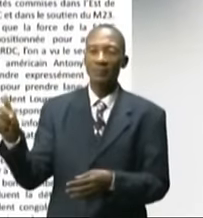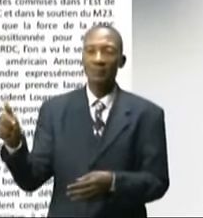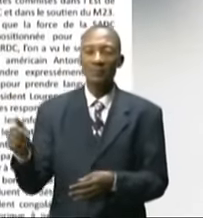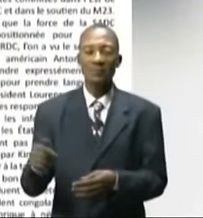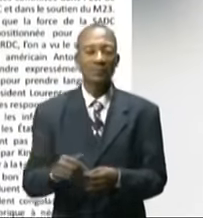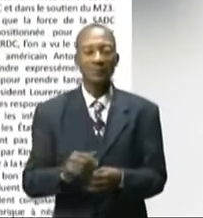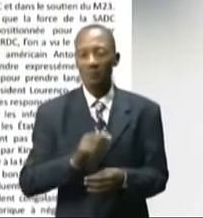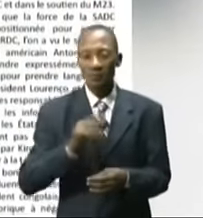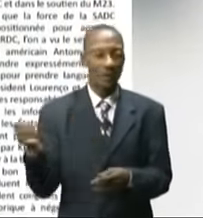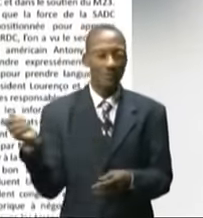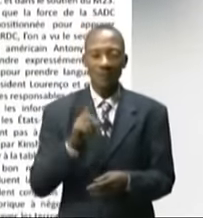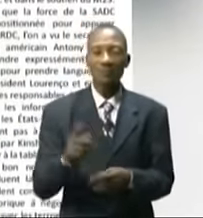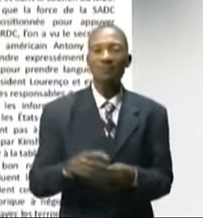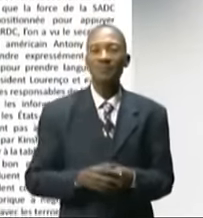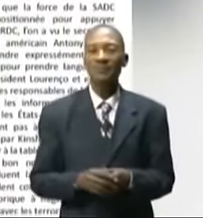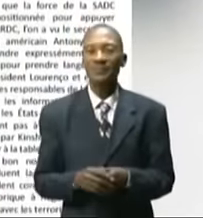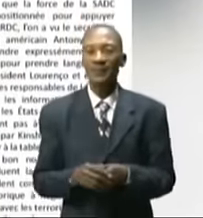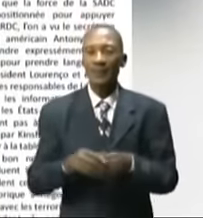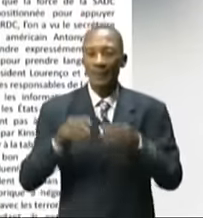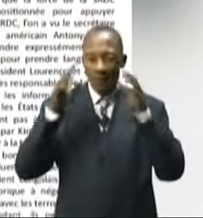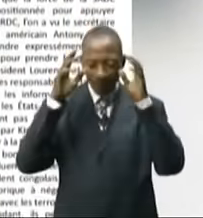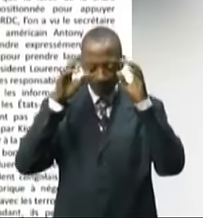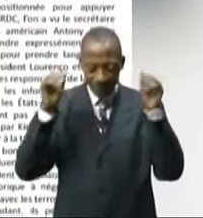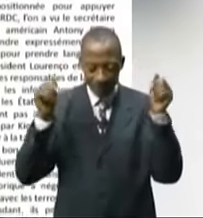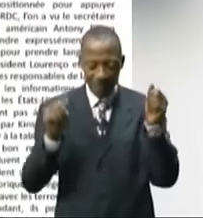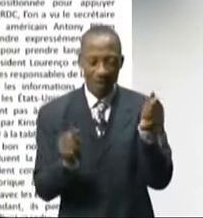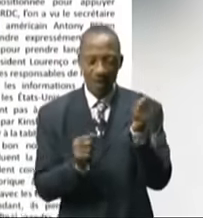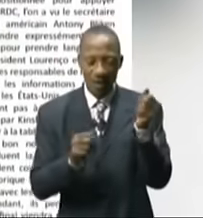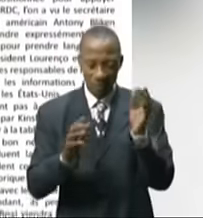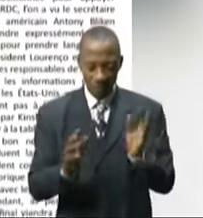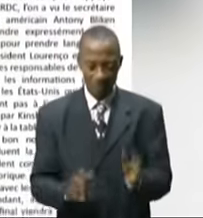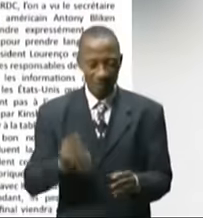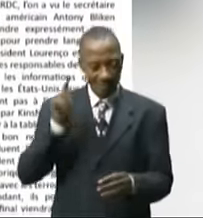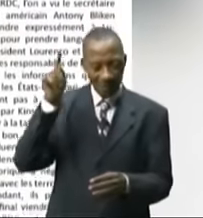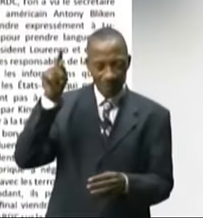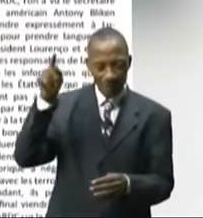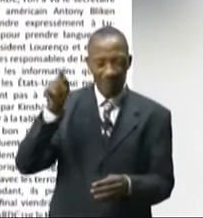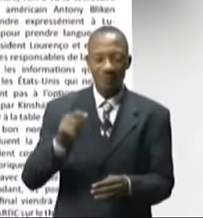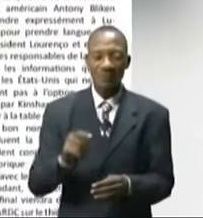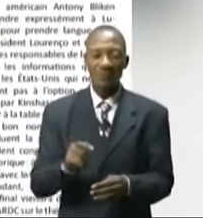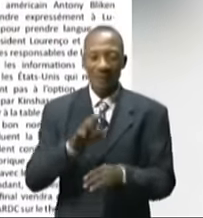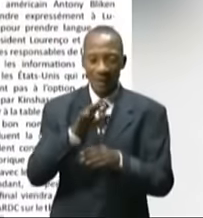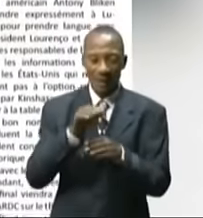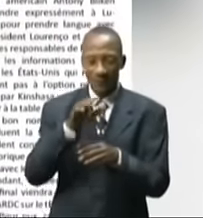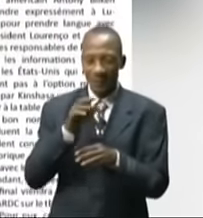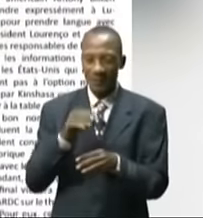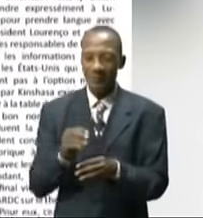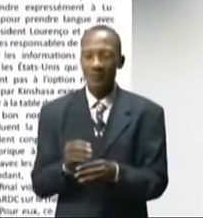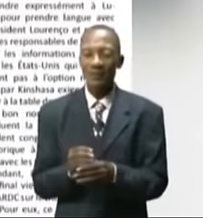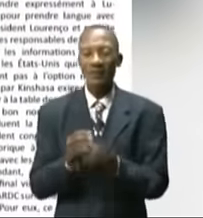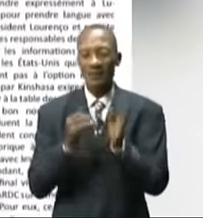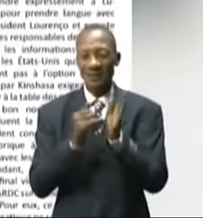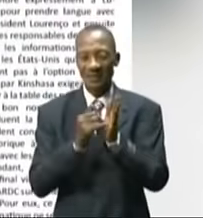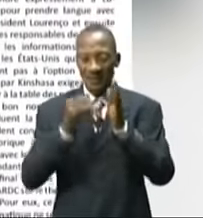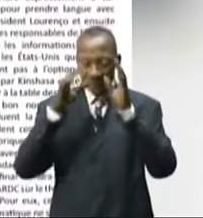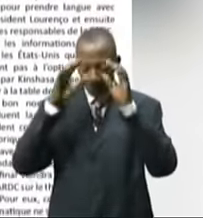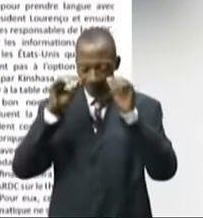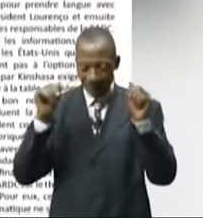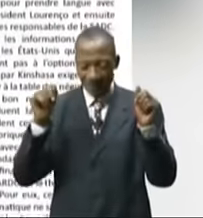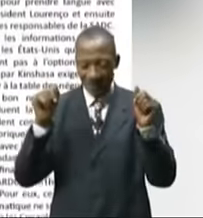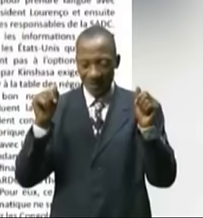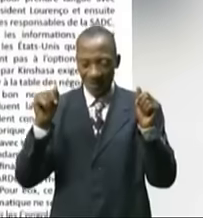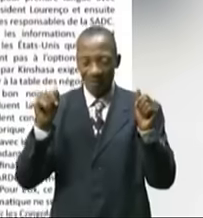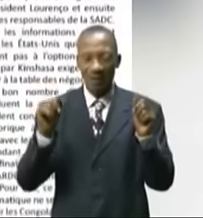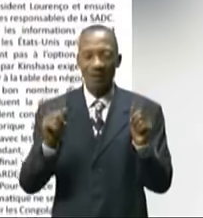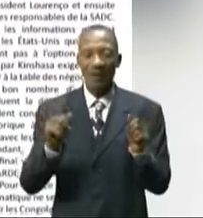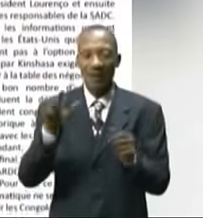le week-end, autour du président angolais, a réuni 6 chefs d'État. Pour le médiateur João Lourenço, l'objectif de